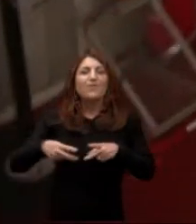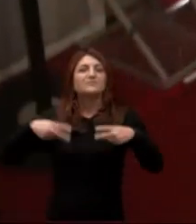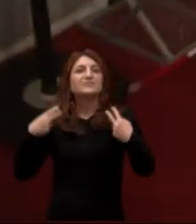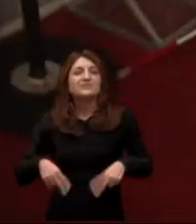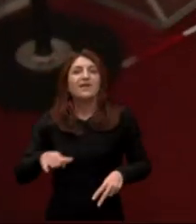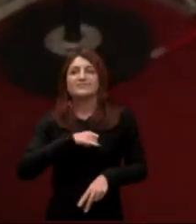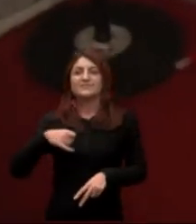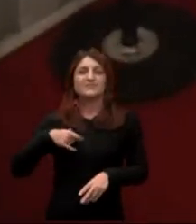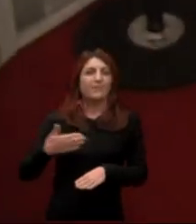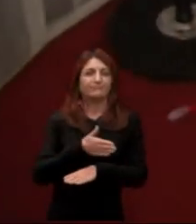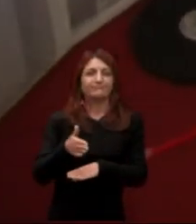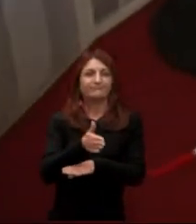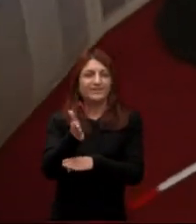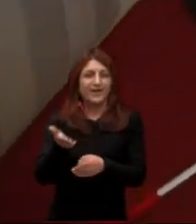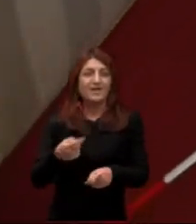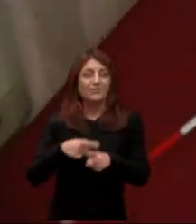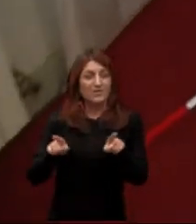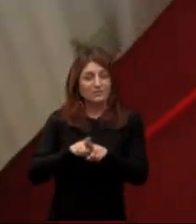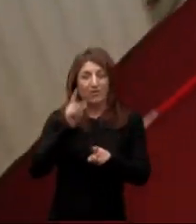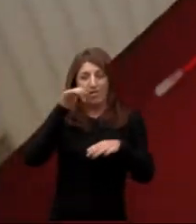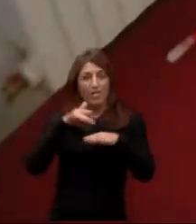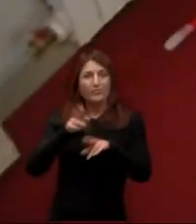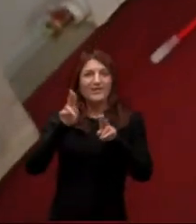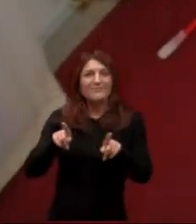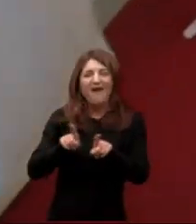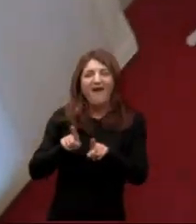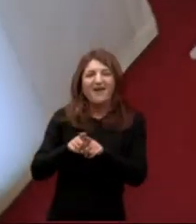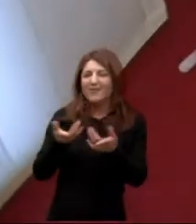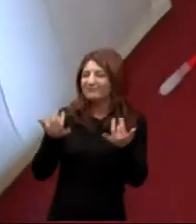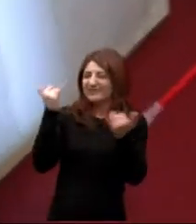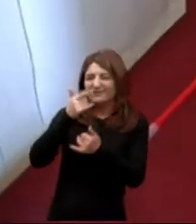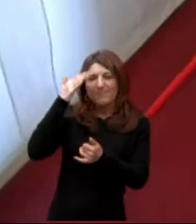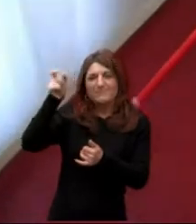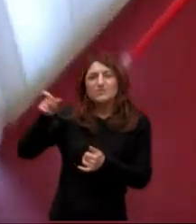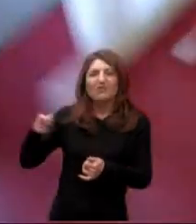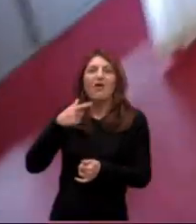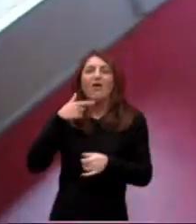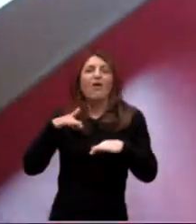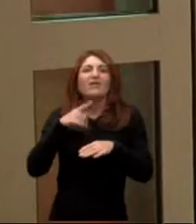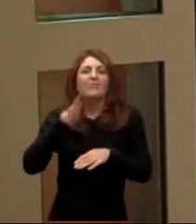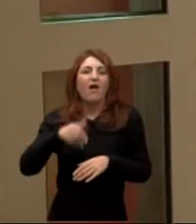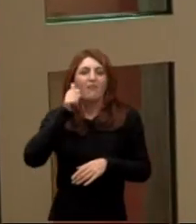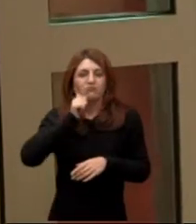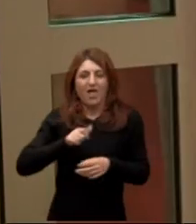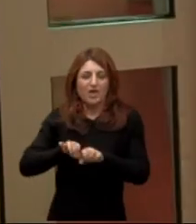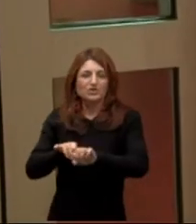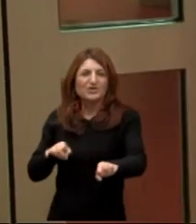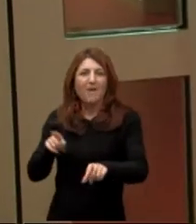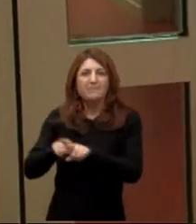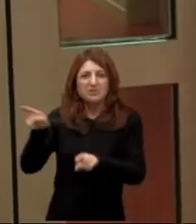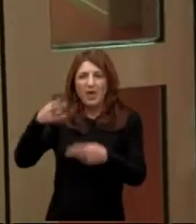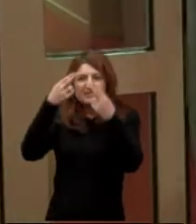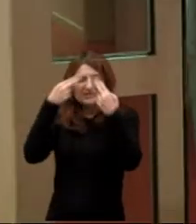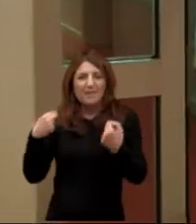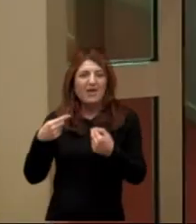samostalnog kretanja. Također smatra da građani još uvijek imaju predrasude prema osobama s bijelim štapom te ih promatraju kao slijepce, a